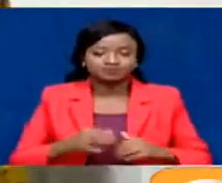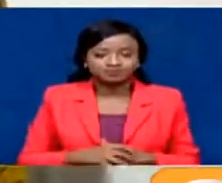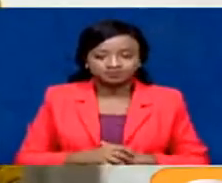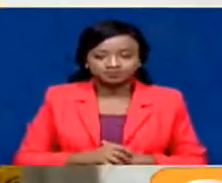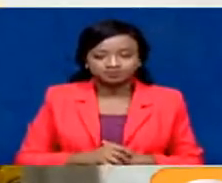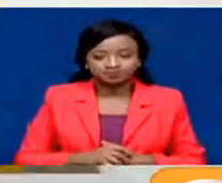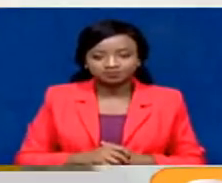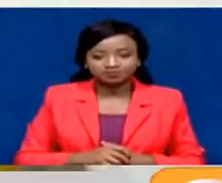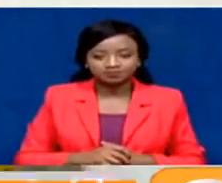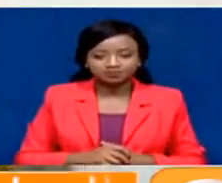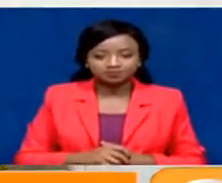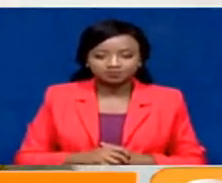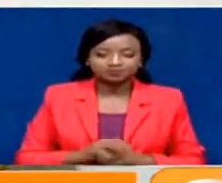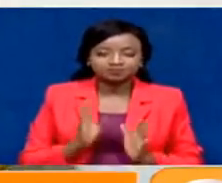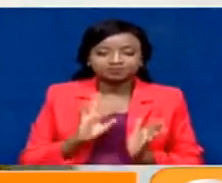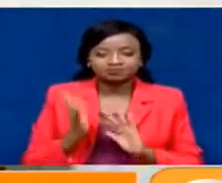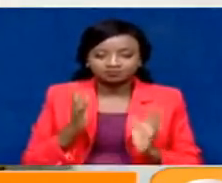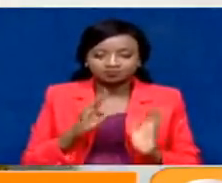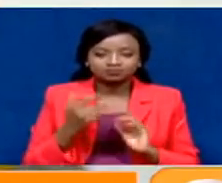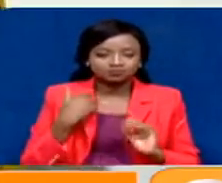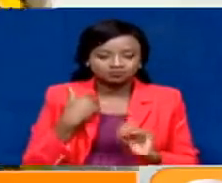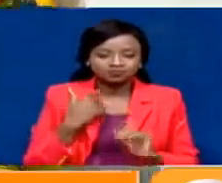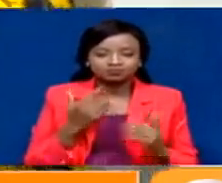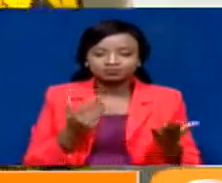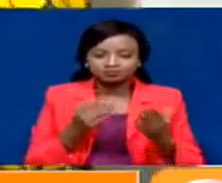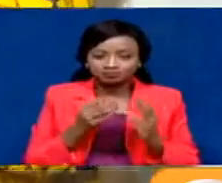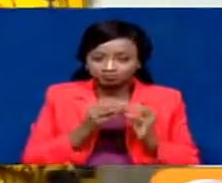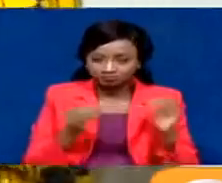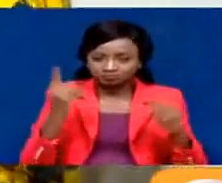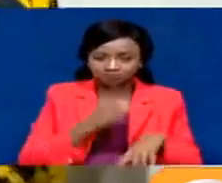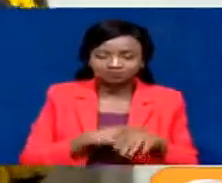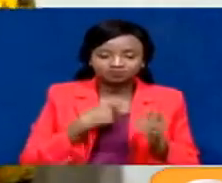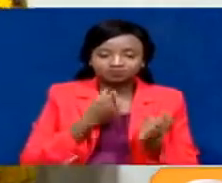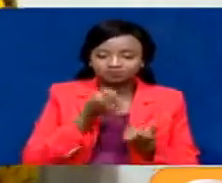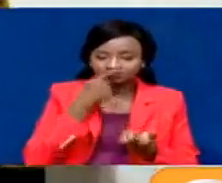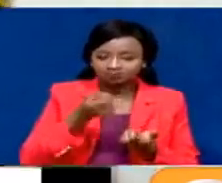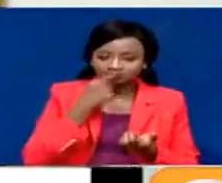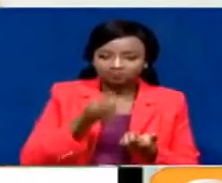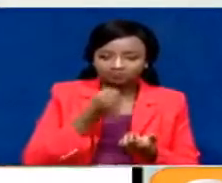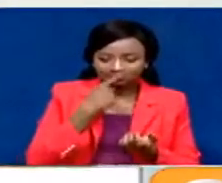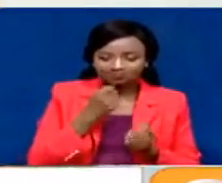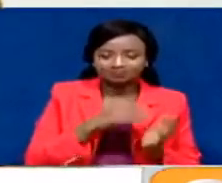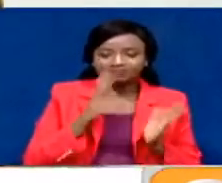from what the drug I've been taking for quite a long time to an injection, I wouldn't be so sure